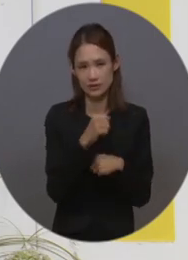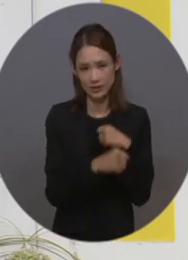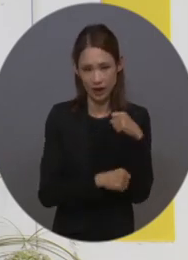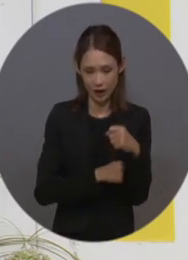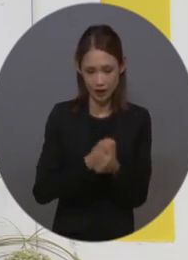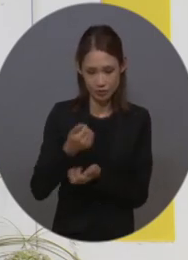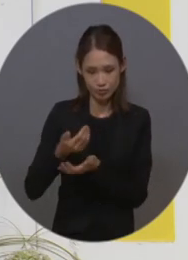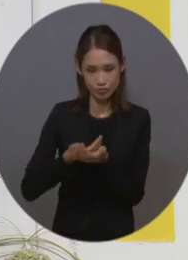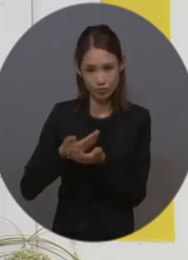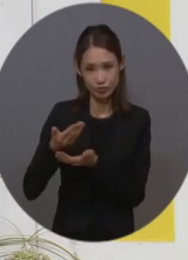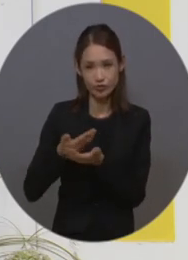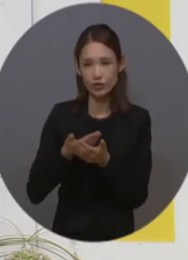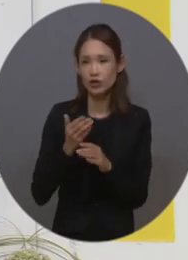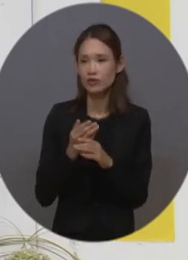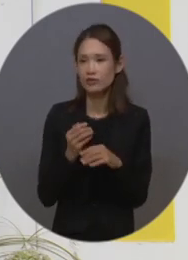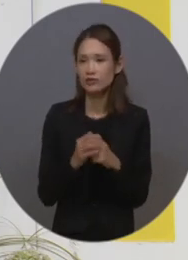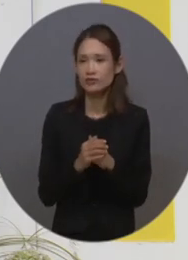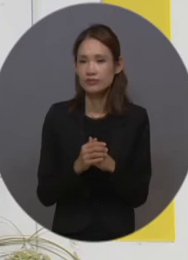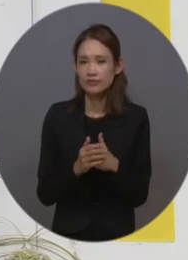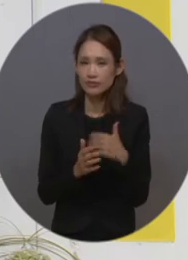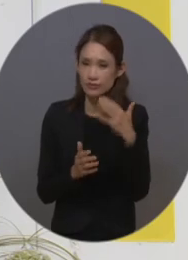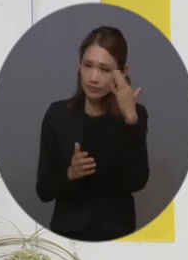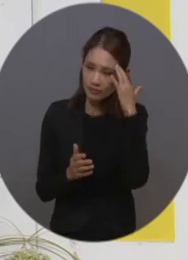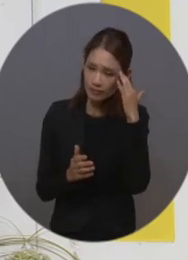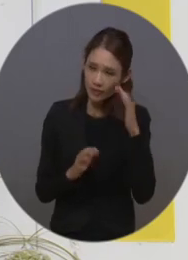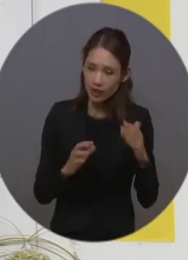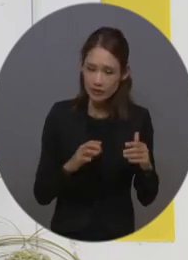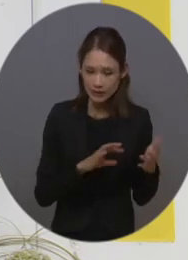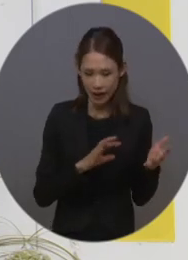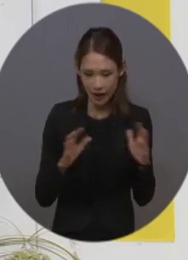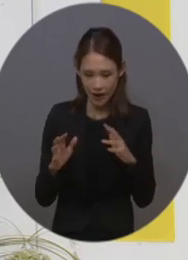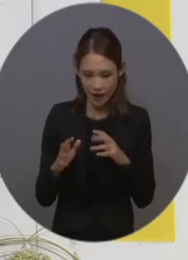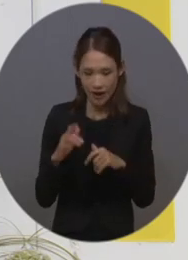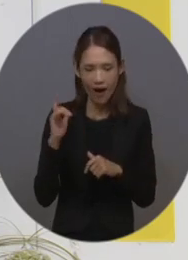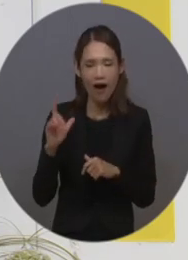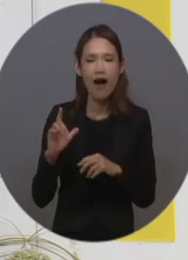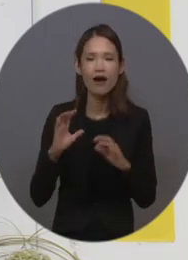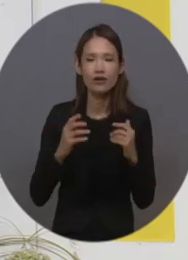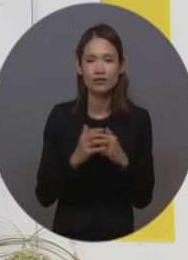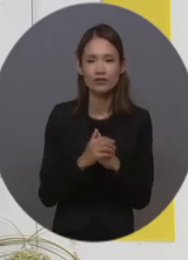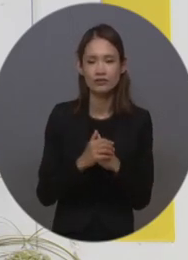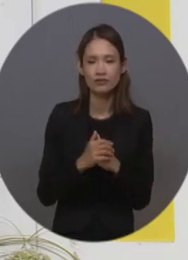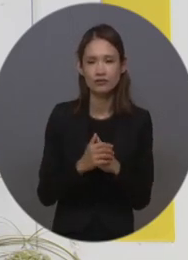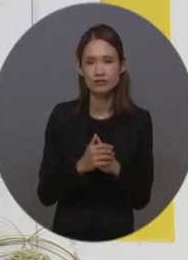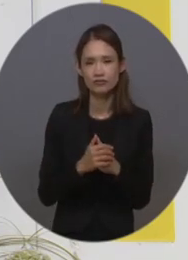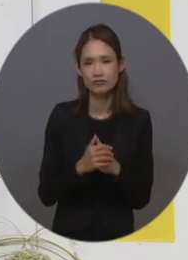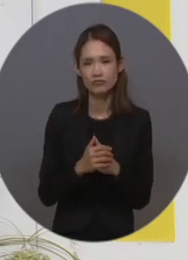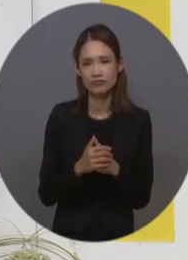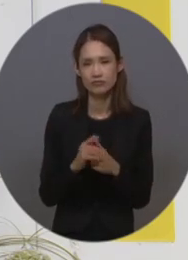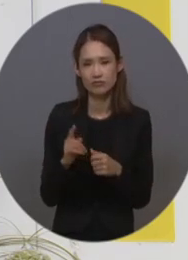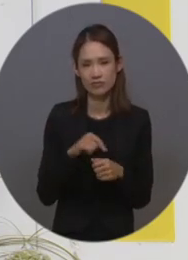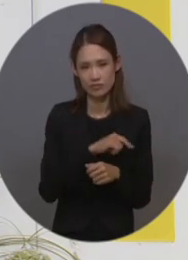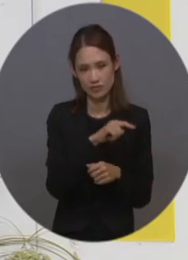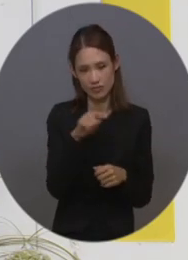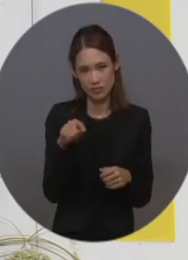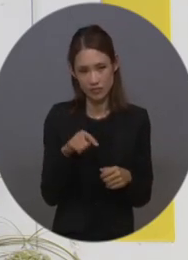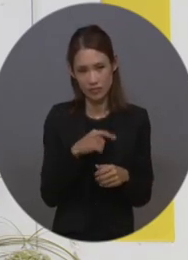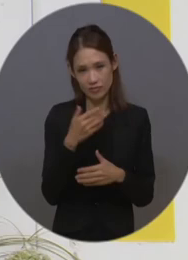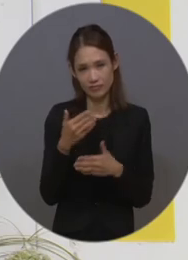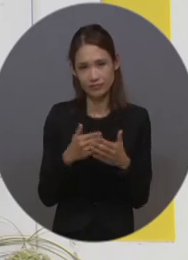하고 있거든요. 네네. 우리 대한민국이 세계의 자유무역 강국입니다. 그런데 유감스럽게도 그